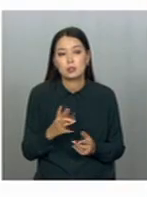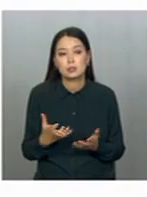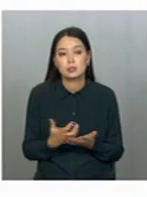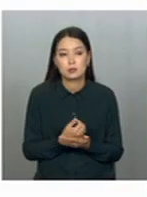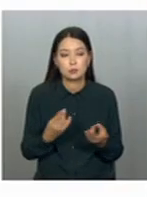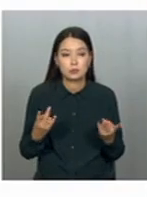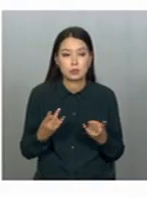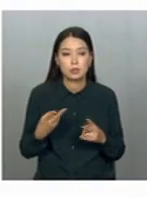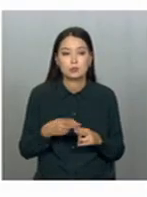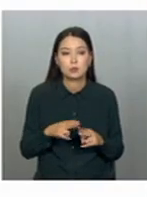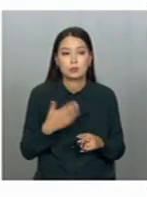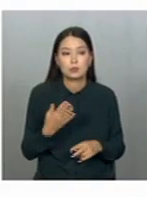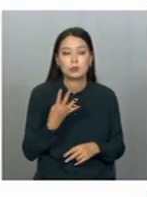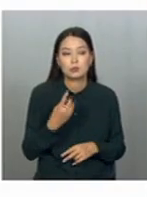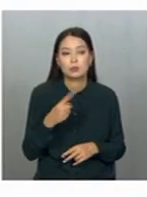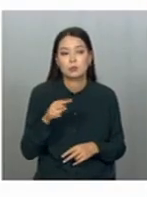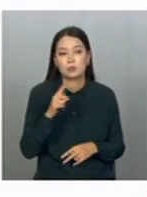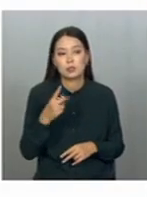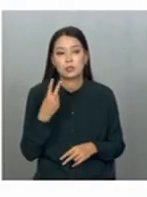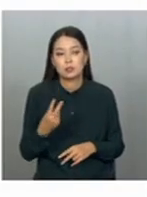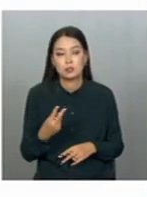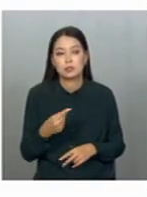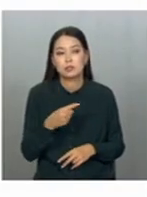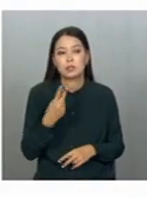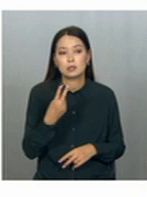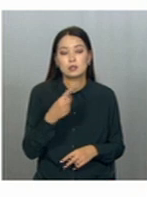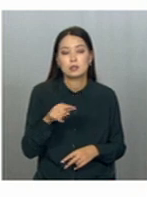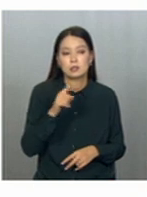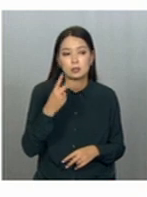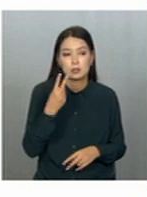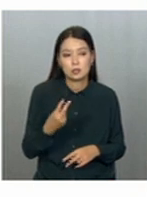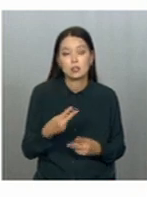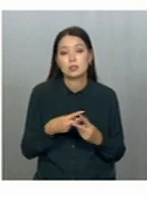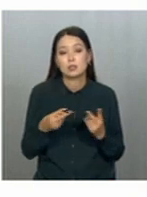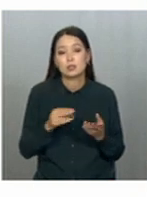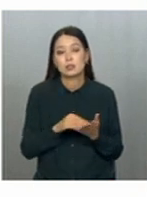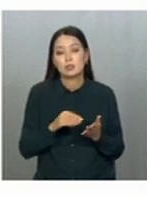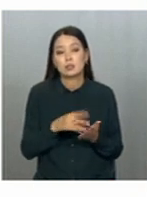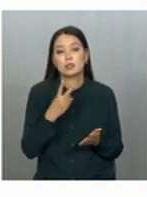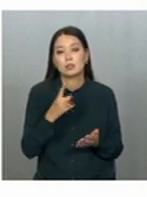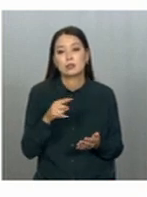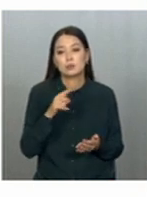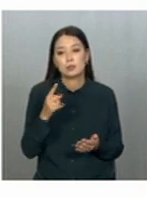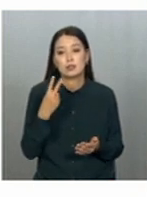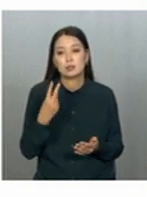тең. Сонда 4 түбірасты 2-ден 2 түбірасты 2-ні азайтатын болсақ, 2 түбірасты